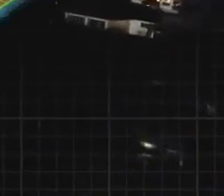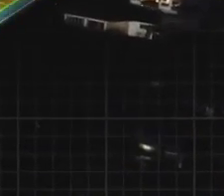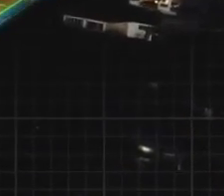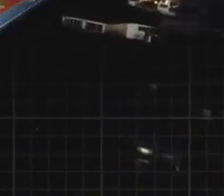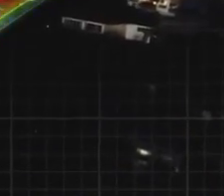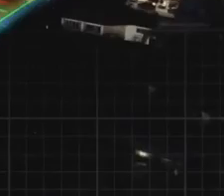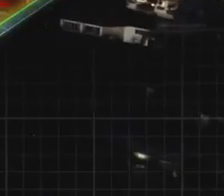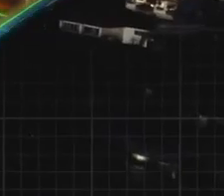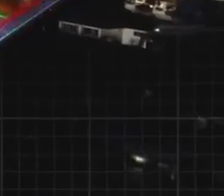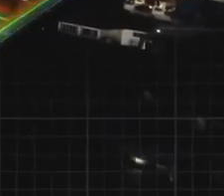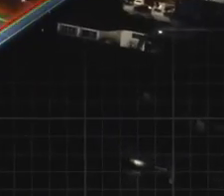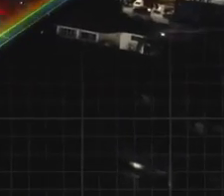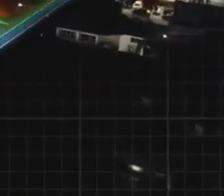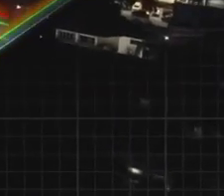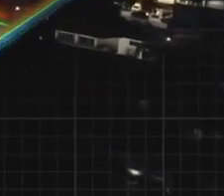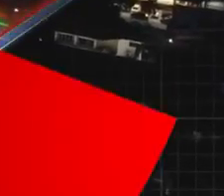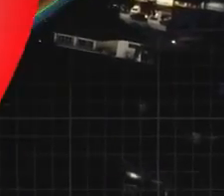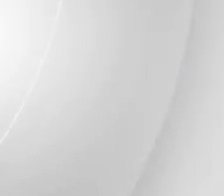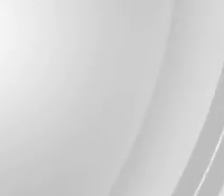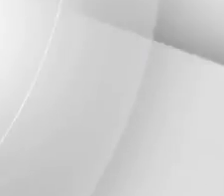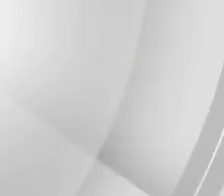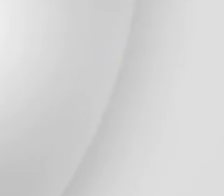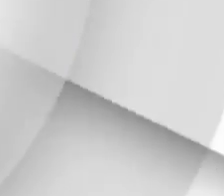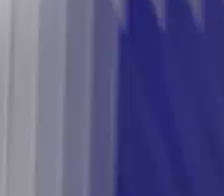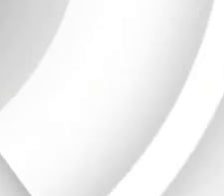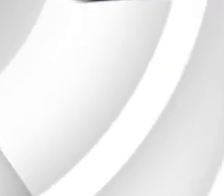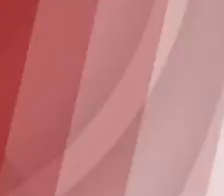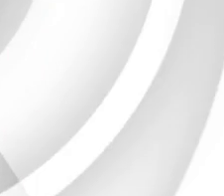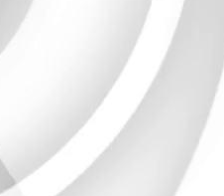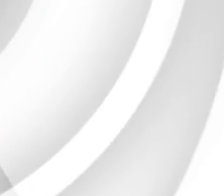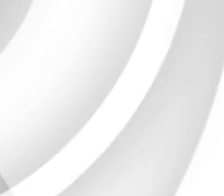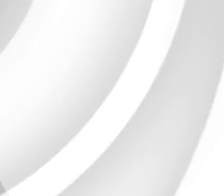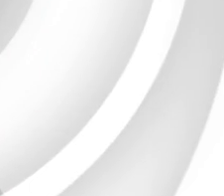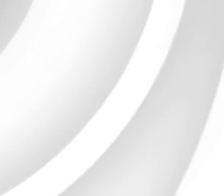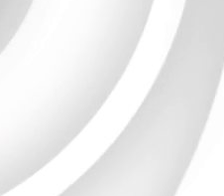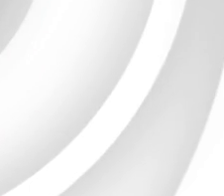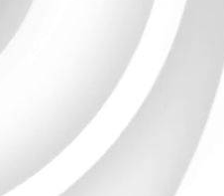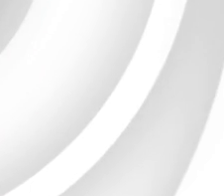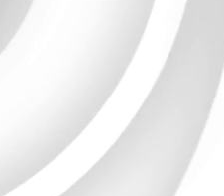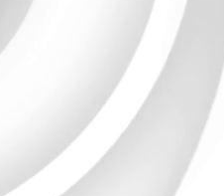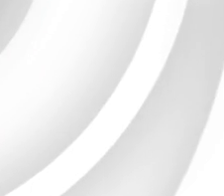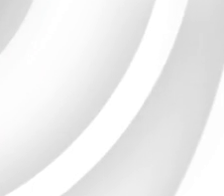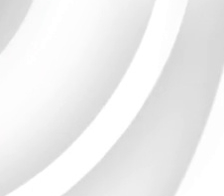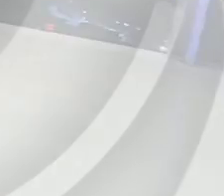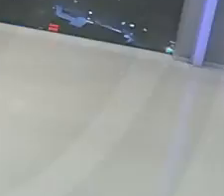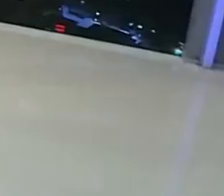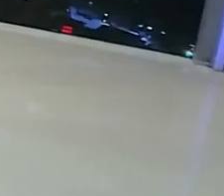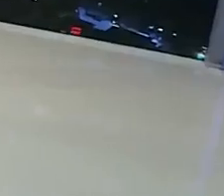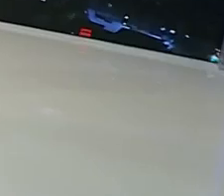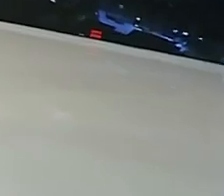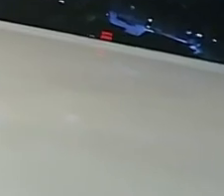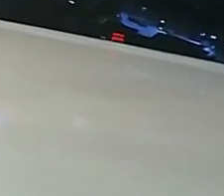ABS-CBN News Center Manila. Ito ang TV Patrol.